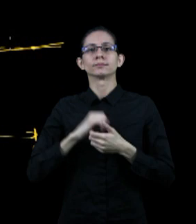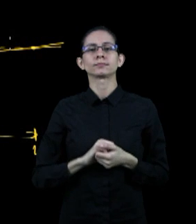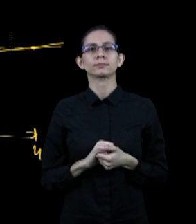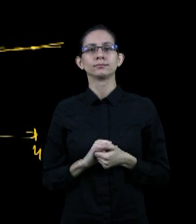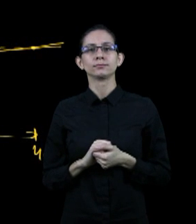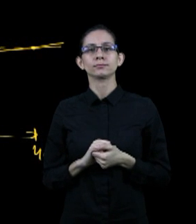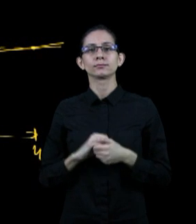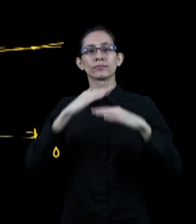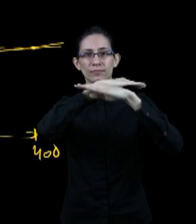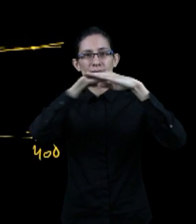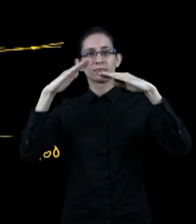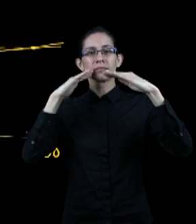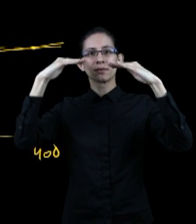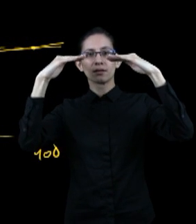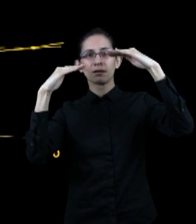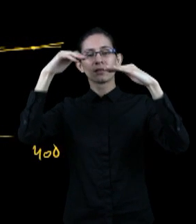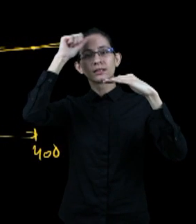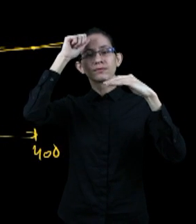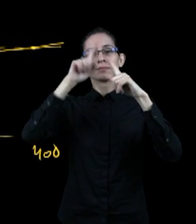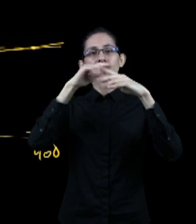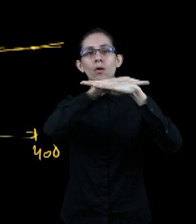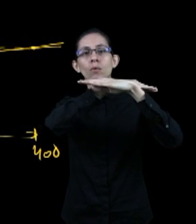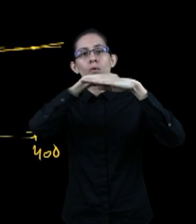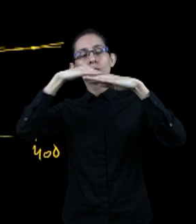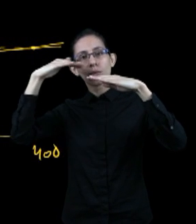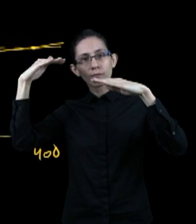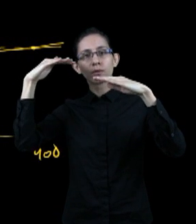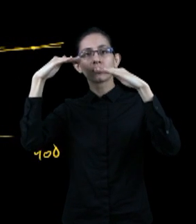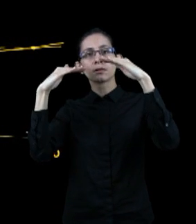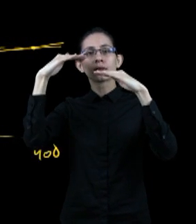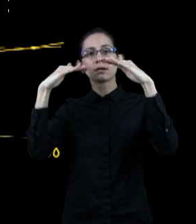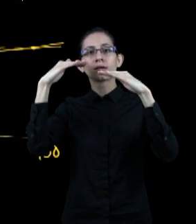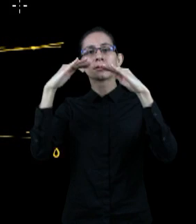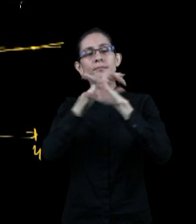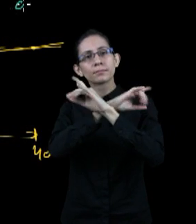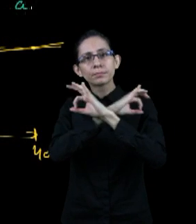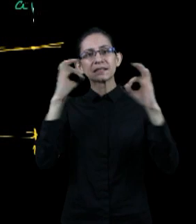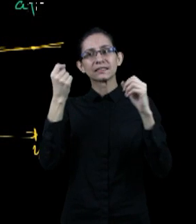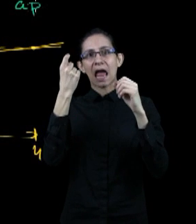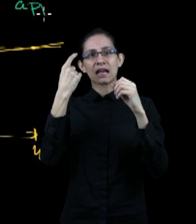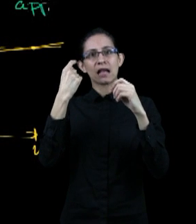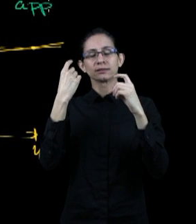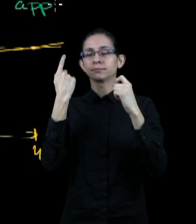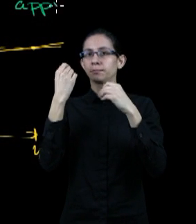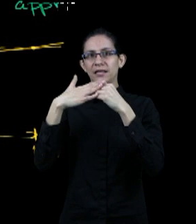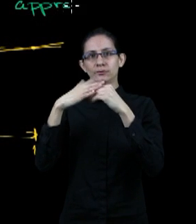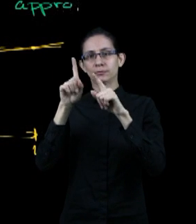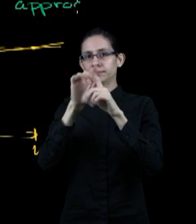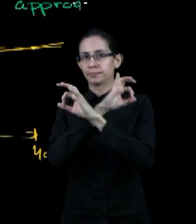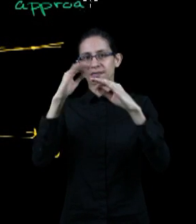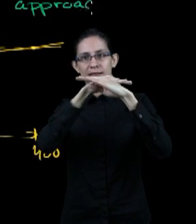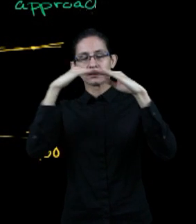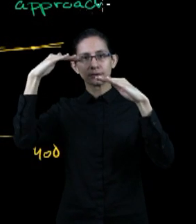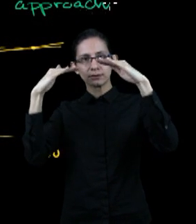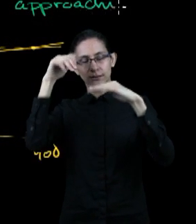podaży. Zatem ta krzywa dąży do doskonałej... do